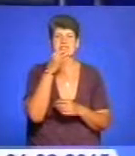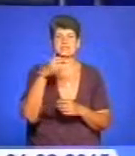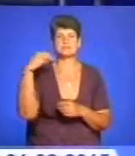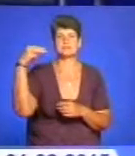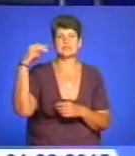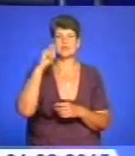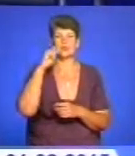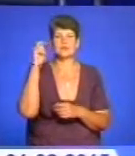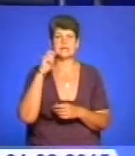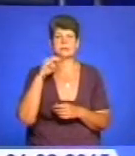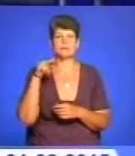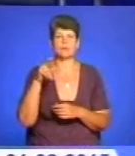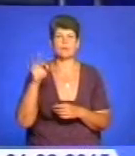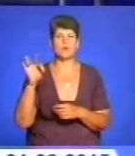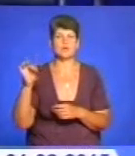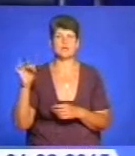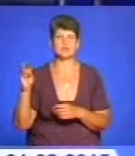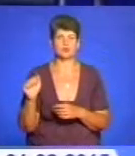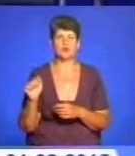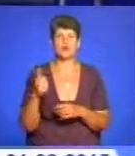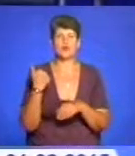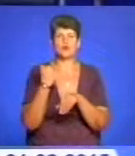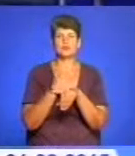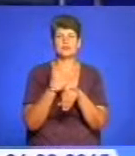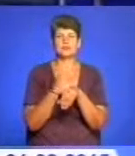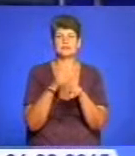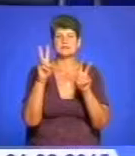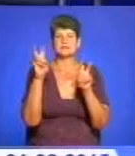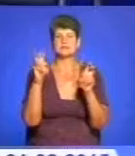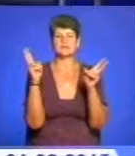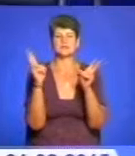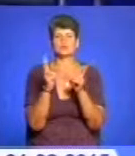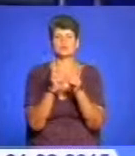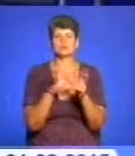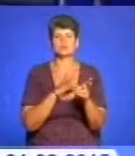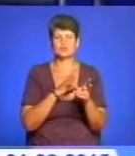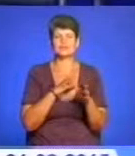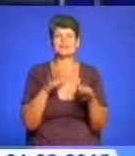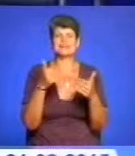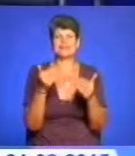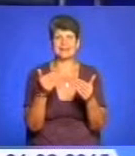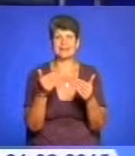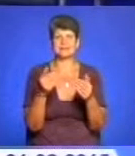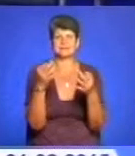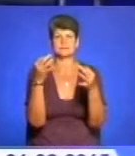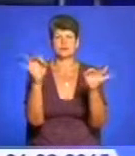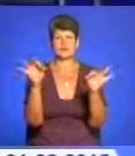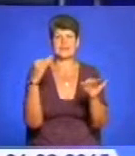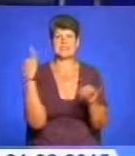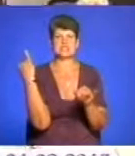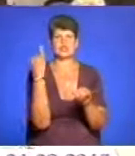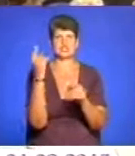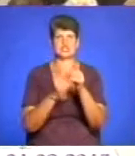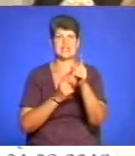Петро Порошенко. Основний меседж зустрічі – переконати народних депутатів дати зелене світло історичній реформі.